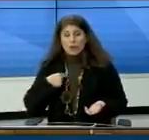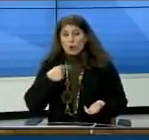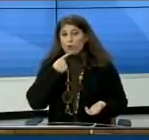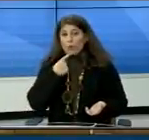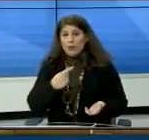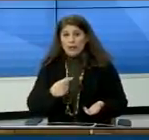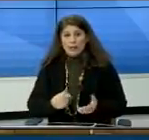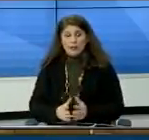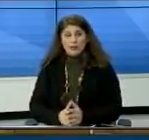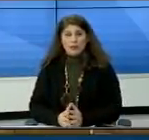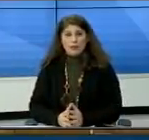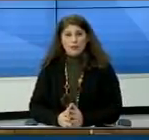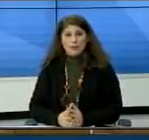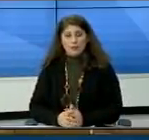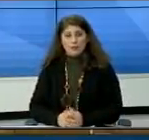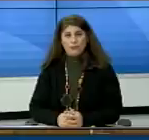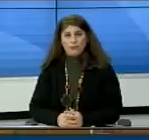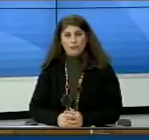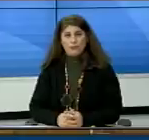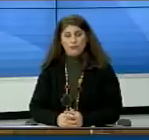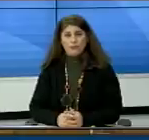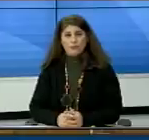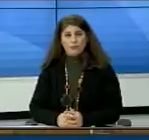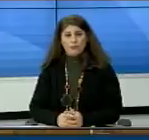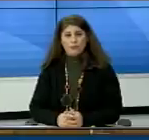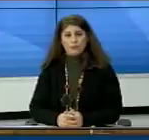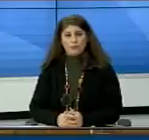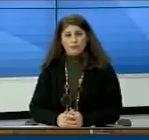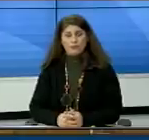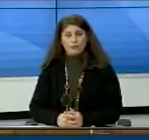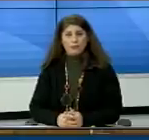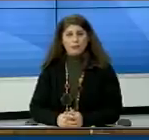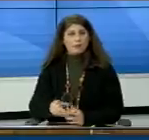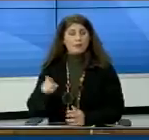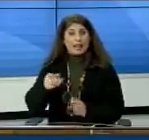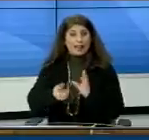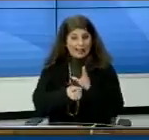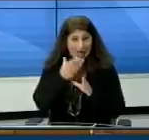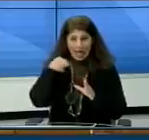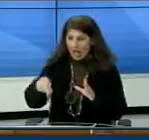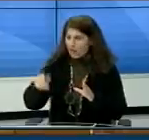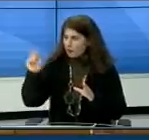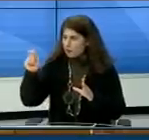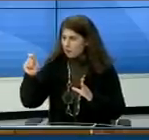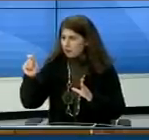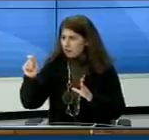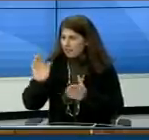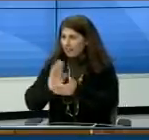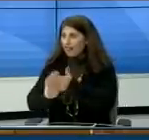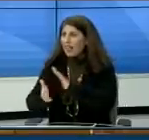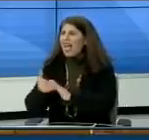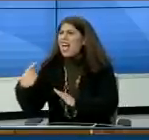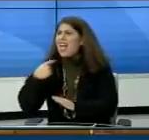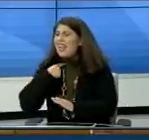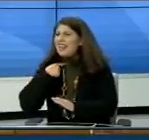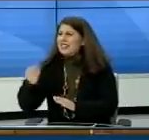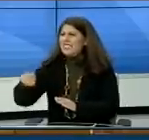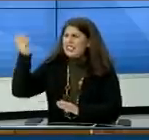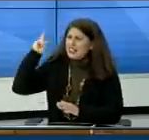επικαλείται ως νέα μία πολιτική η οποία έχει ήδη καταδικαστεί από τον ελληνικό λαό